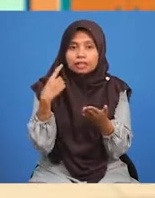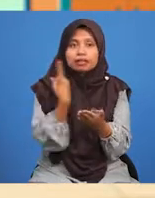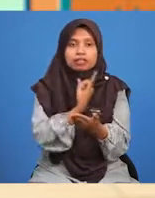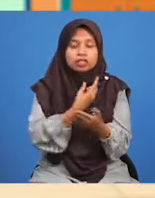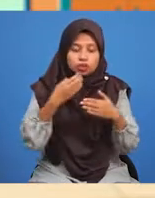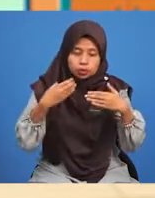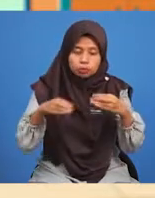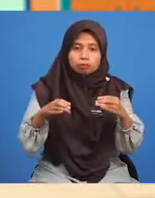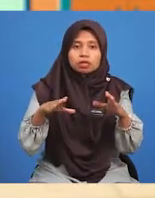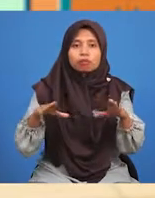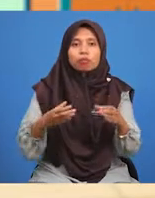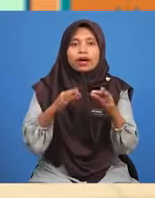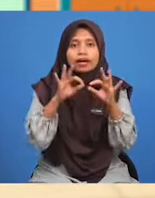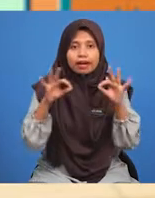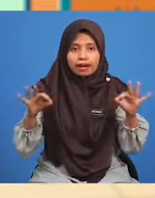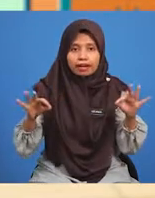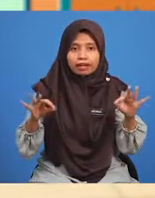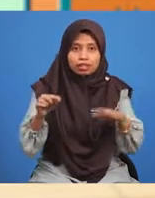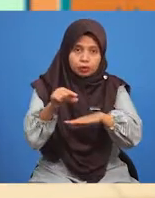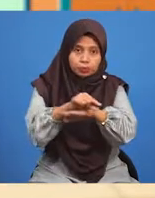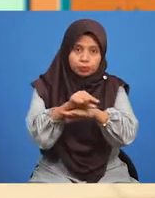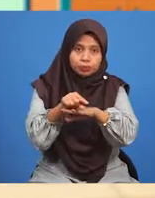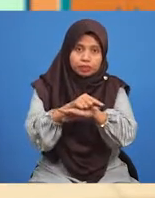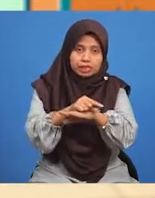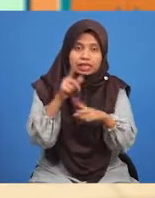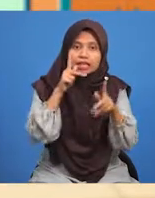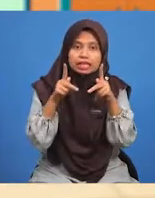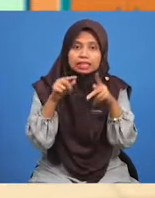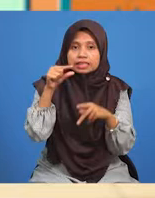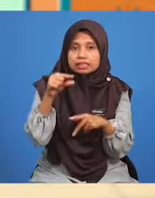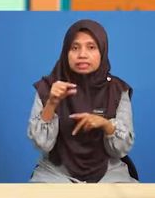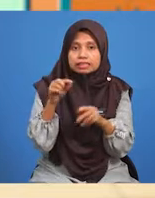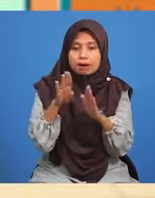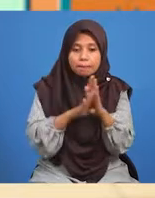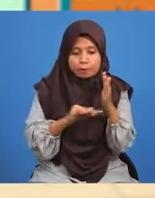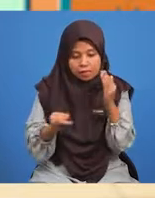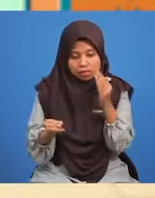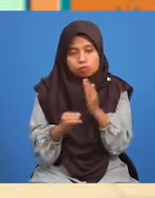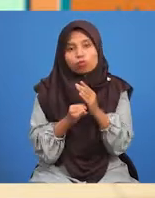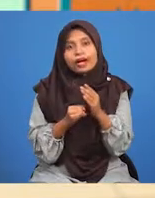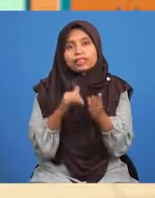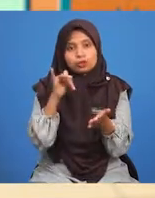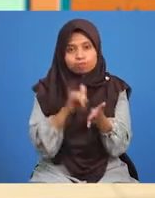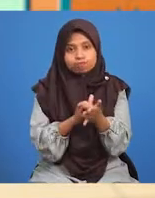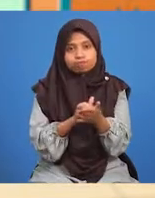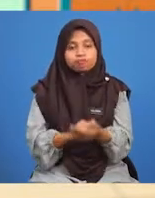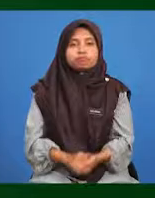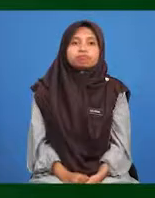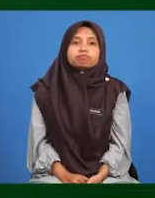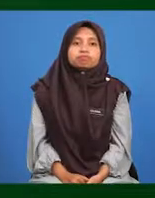kita cuba bina ayat menggunakan kata ganda berimbuhan tersebut.